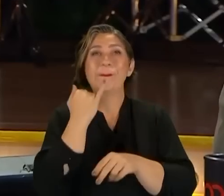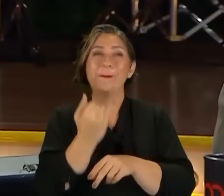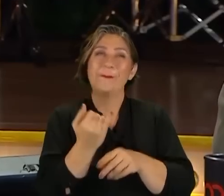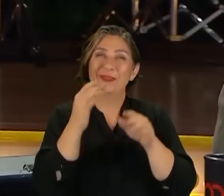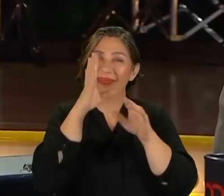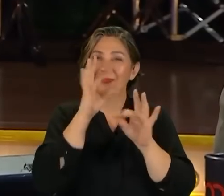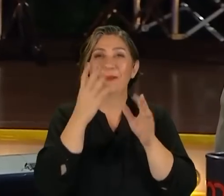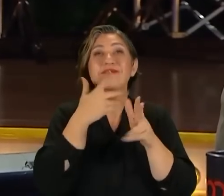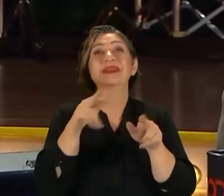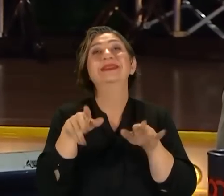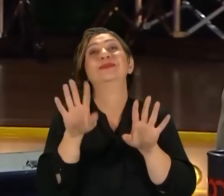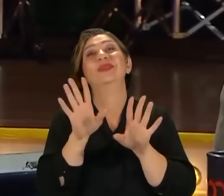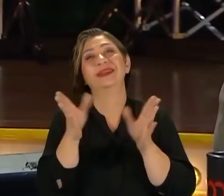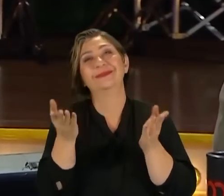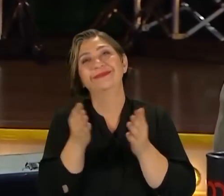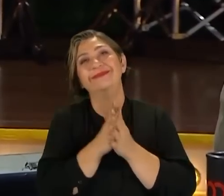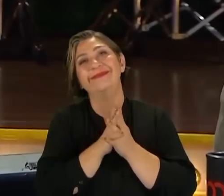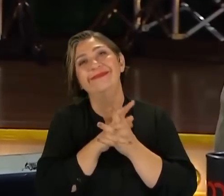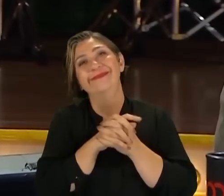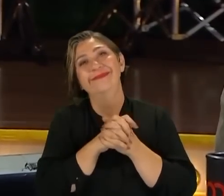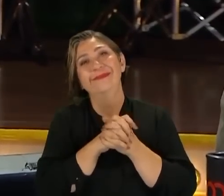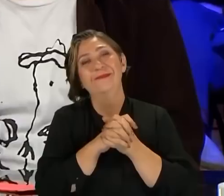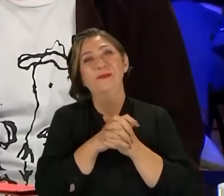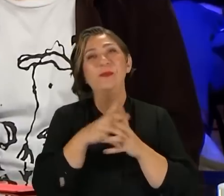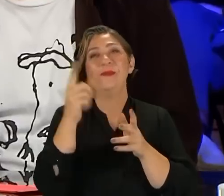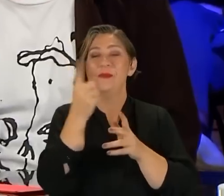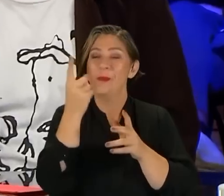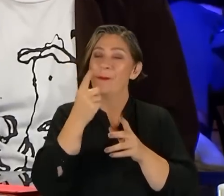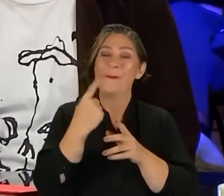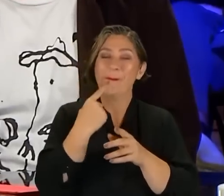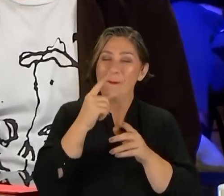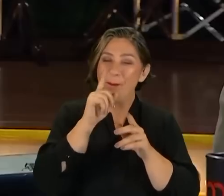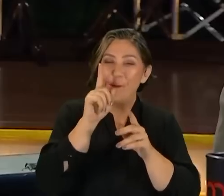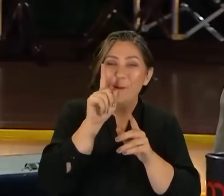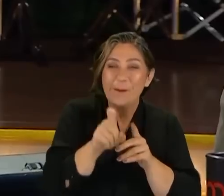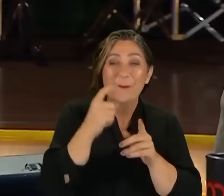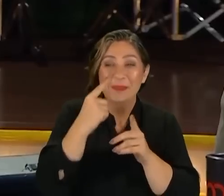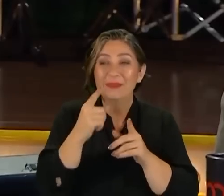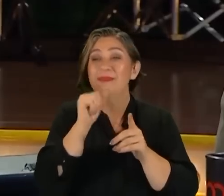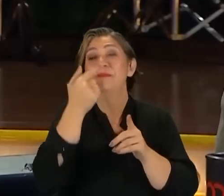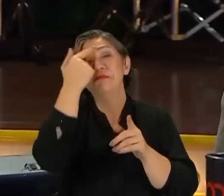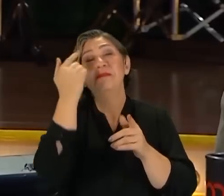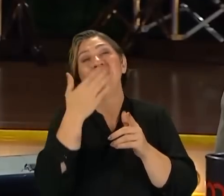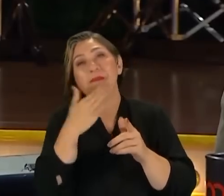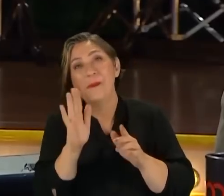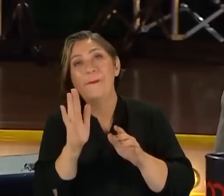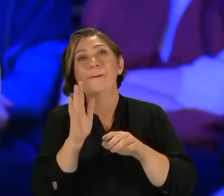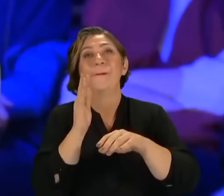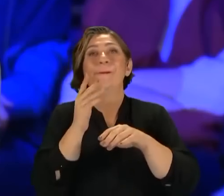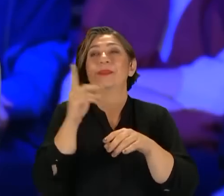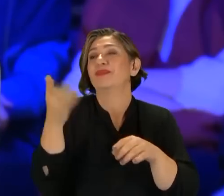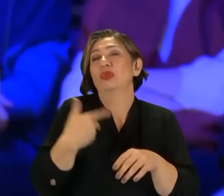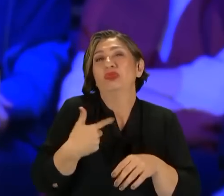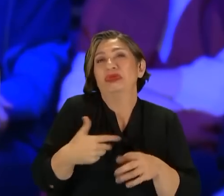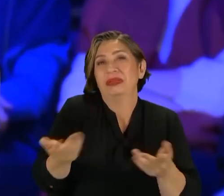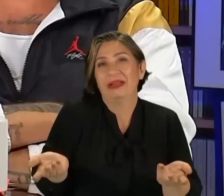hiç kimseye benzemiyorlar. Yani bir şey yapıyorlar. Birisi ek sözlüğe bakıyor. Diğeri hiç fırsat bulamamış. Belki